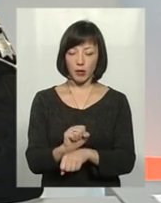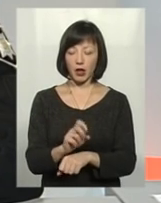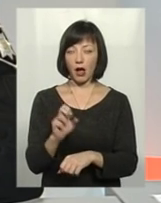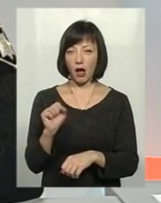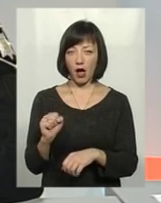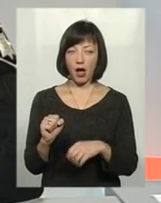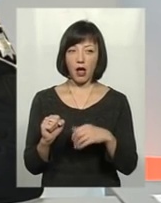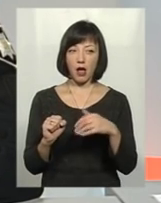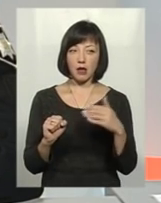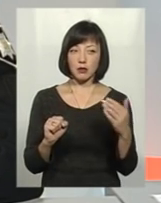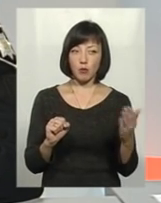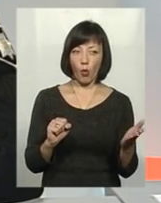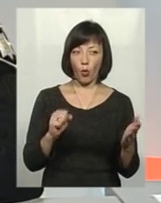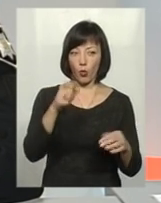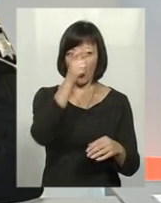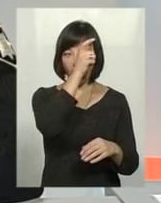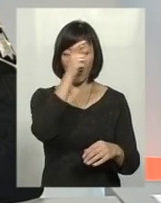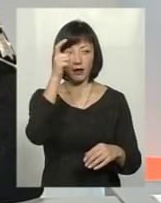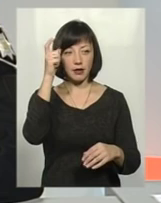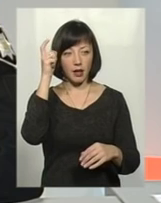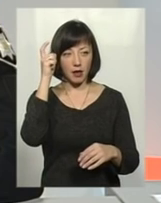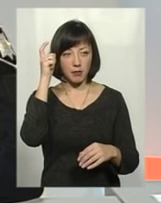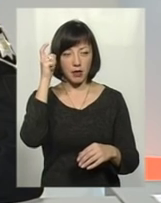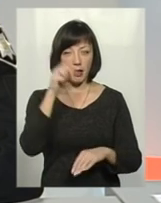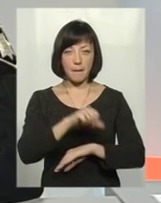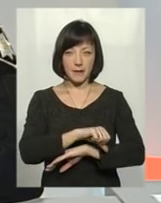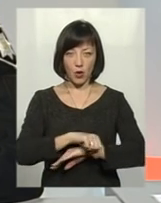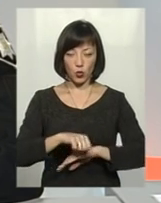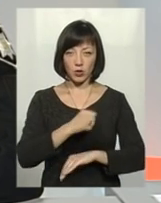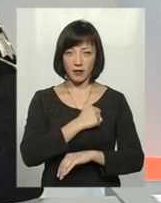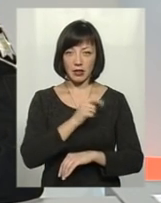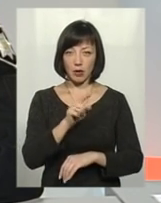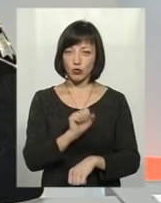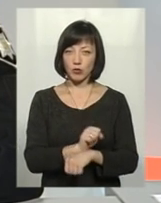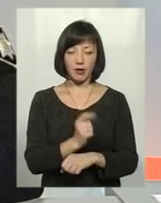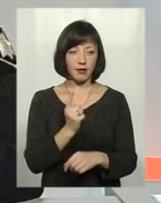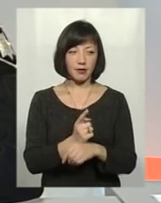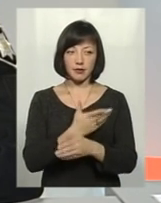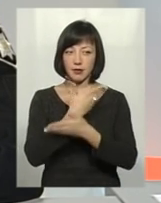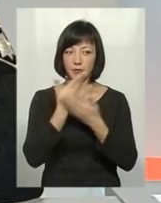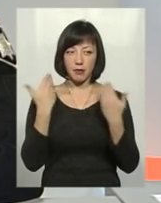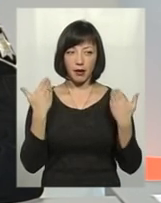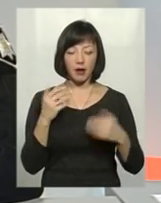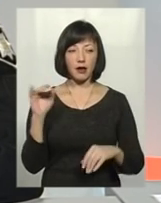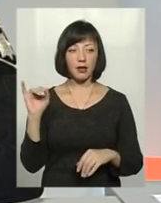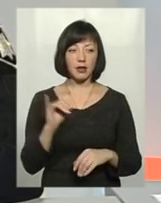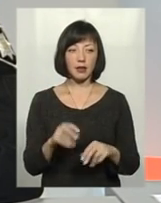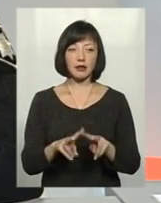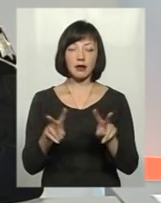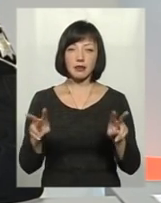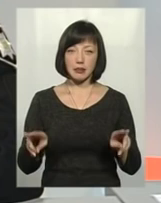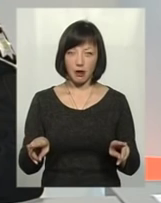боку академії прикордонних військ, там зупинку не заборонено. І так